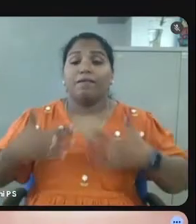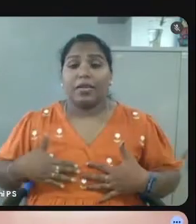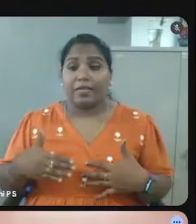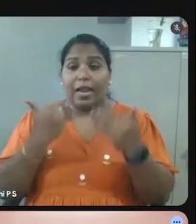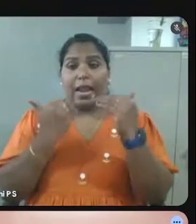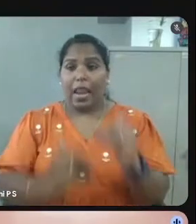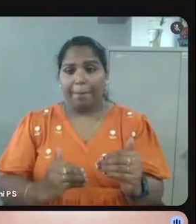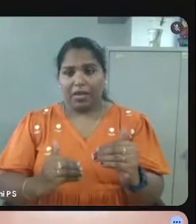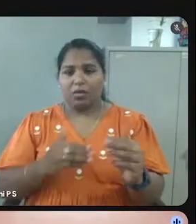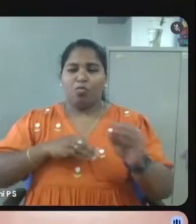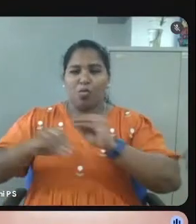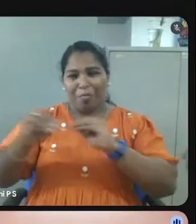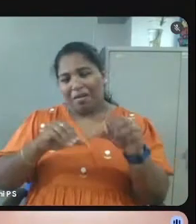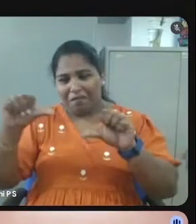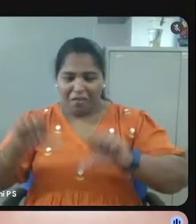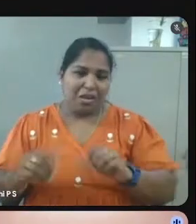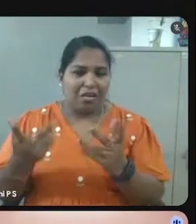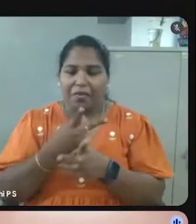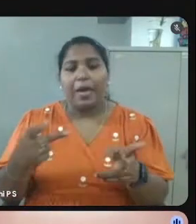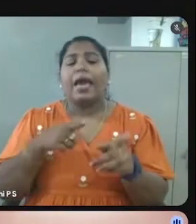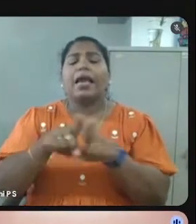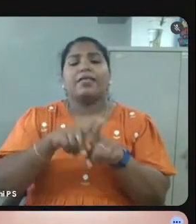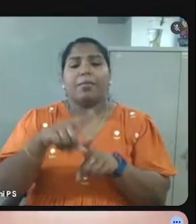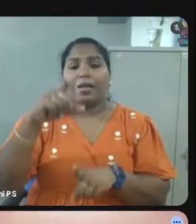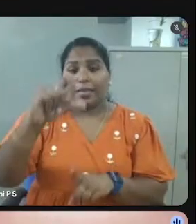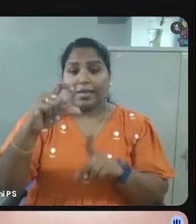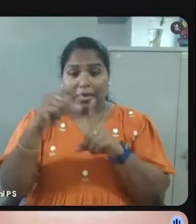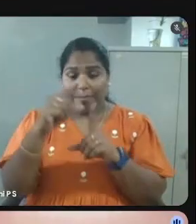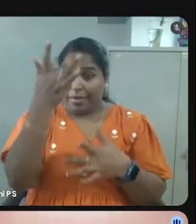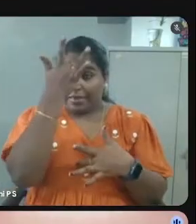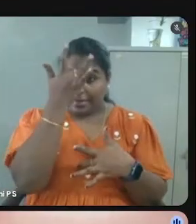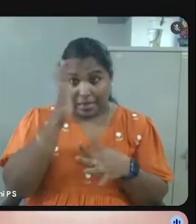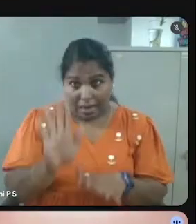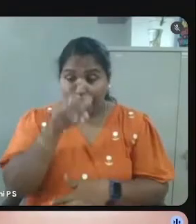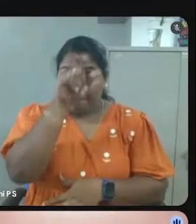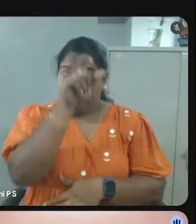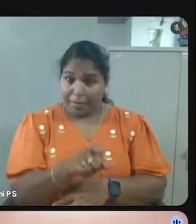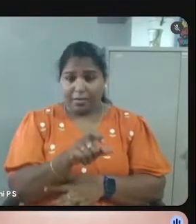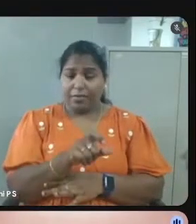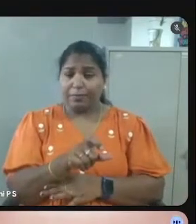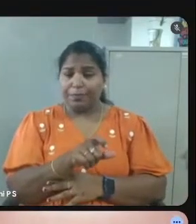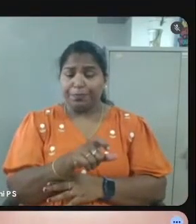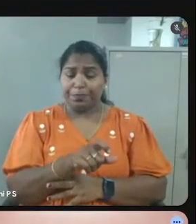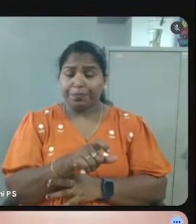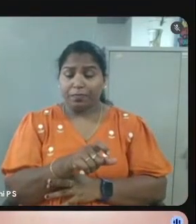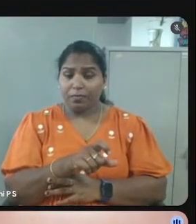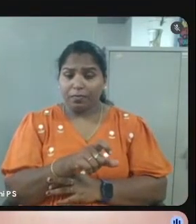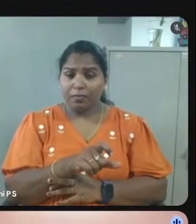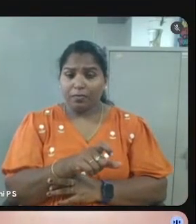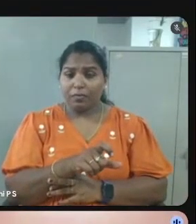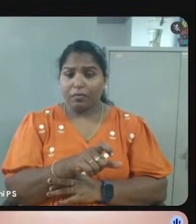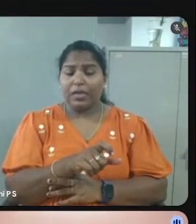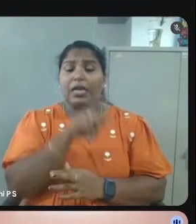ആണ്. ഒരു സെറിബ്രൽ പാൾസി കുട്ടിയാണ്, ഹെമിപ്ലീജിക് കുട്ടി എന്ന് പറയുന്ന കാര്യം ഒരു